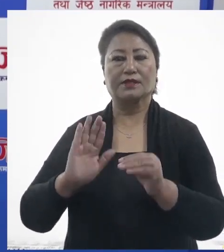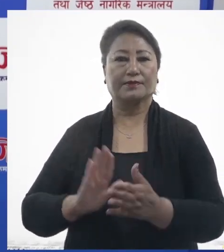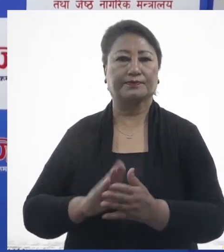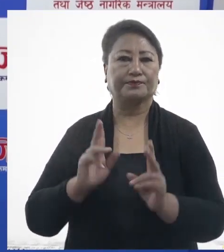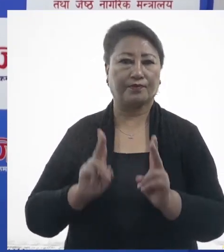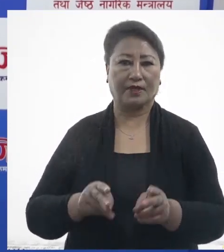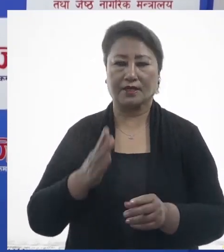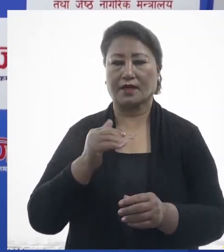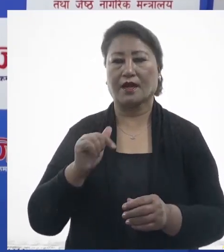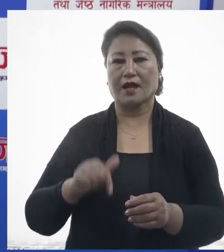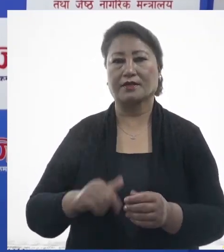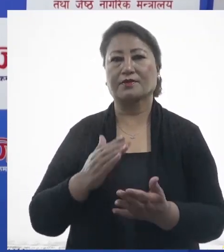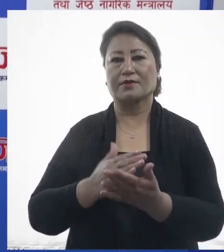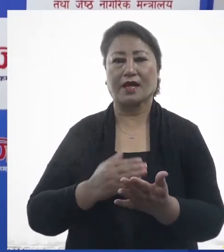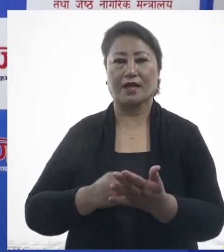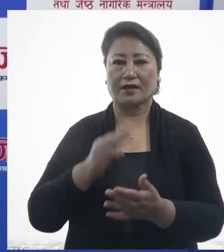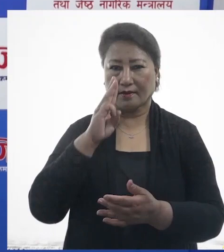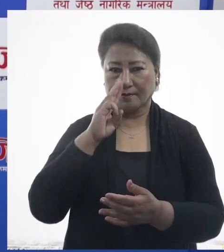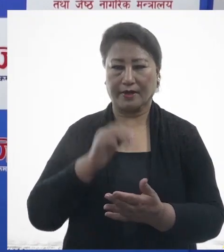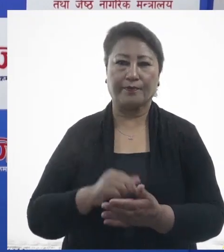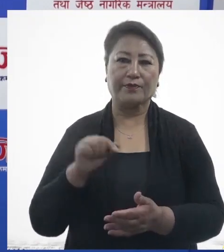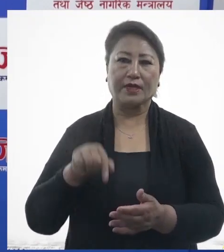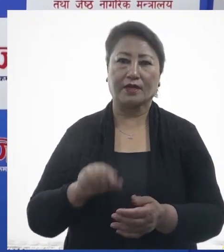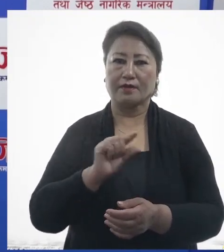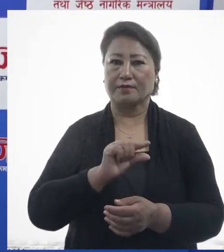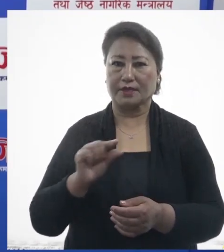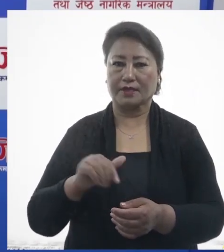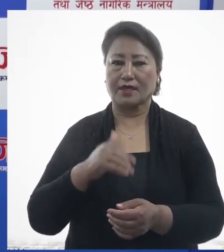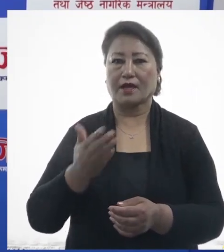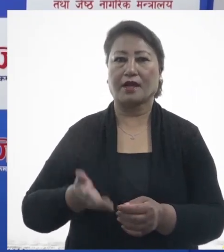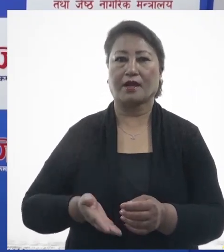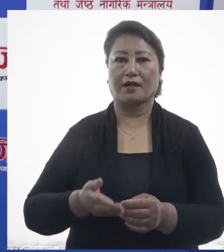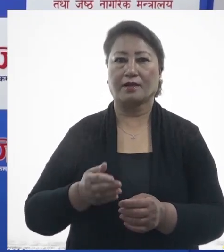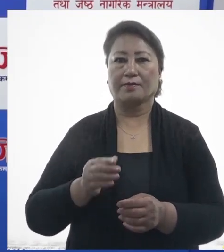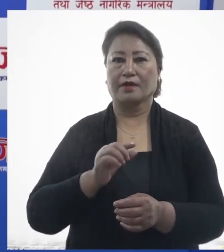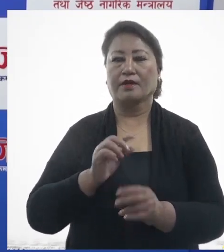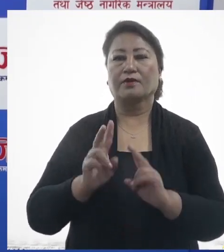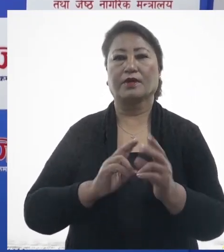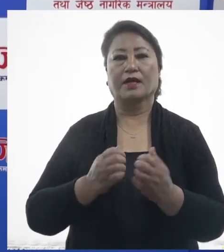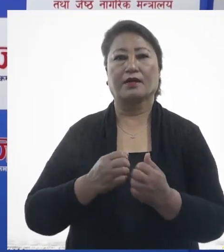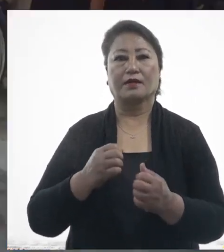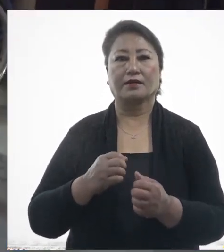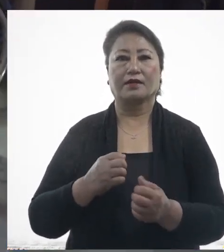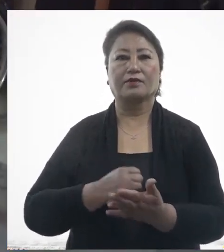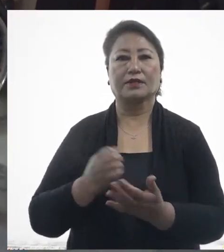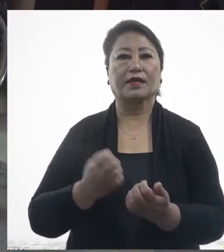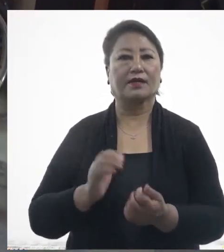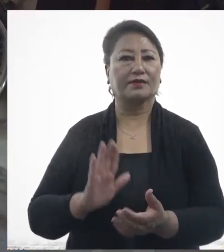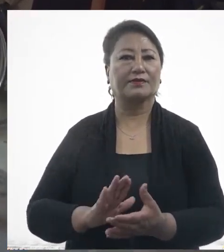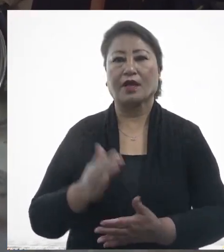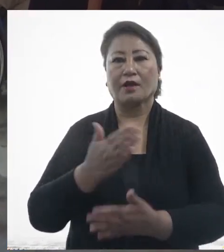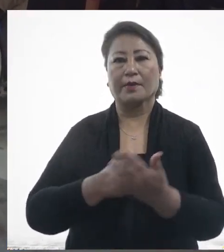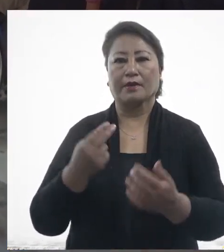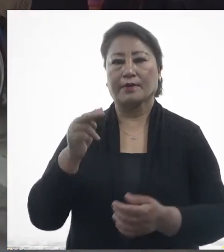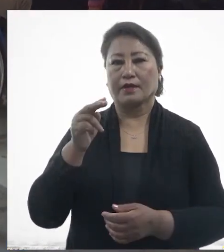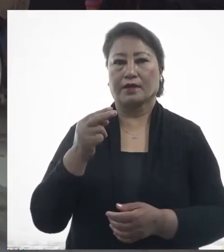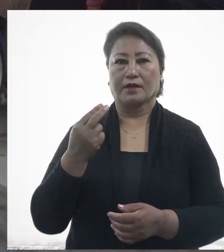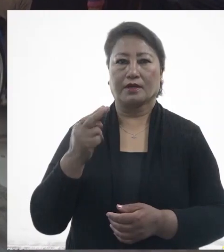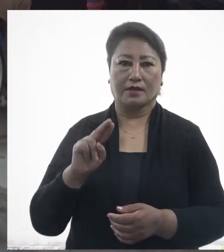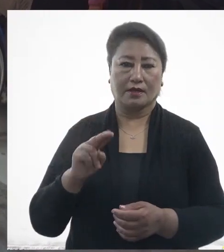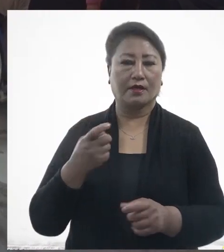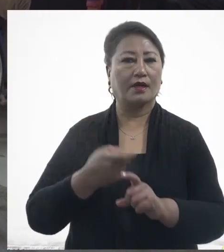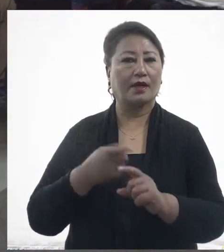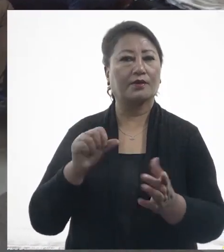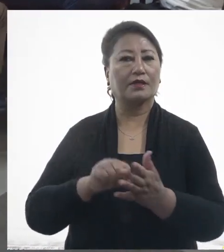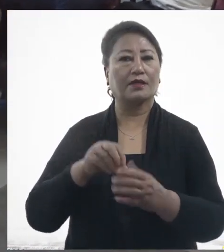छ त्यसैले आजको कार्यक्रममा हामीले यही प्रसङ्गलाई उठाउने जमर्को गरेका छौँ अपाङ्गता भएर दुर्गम